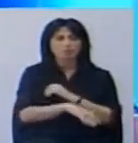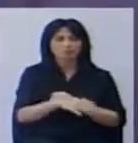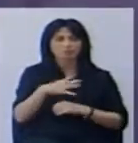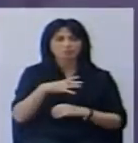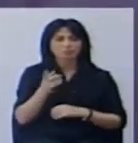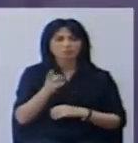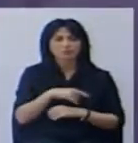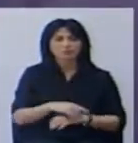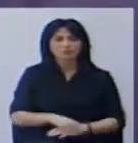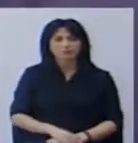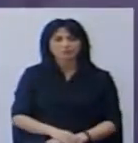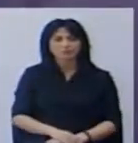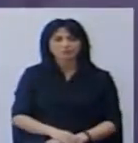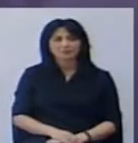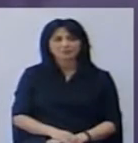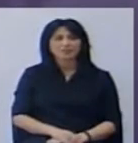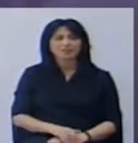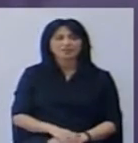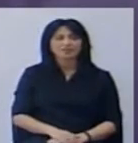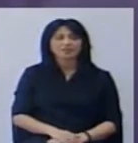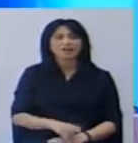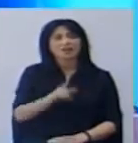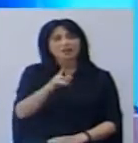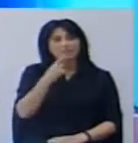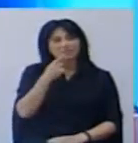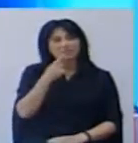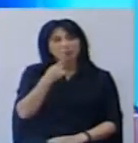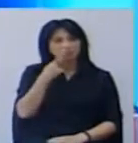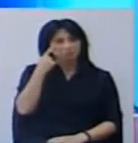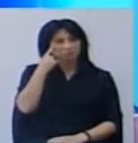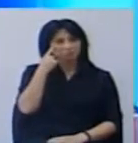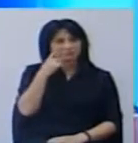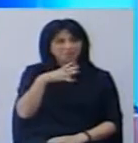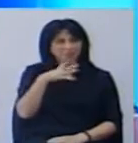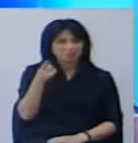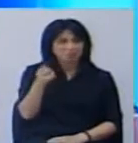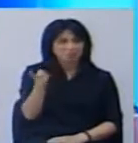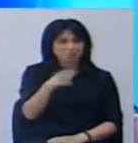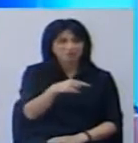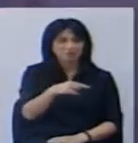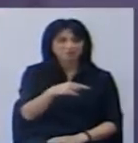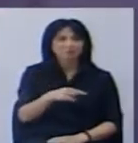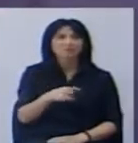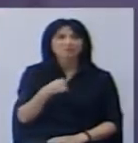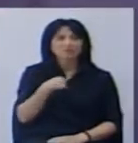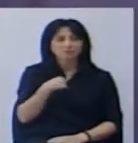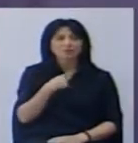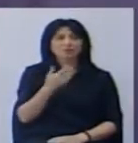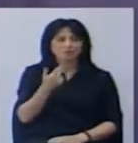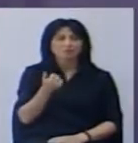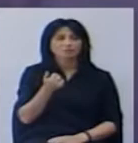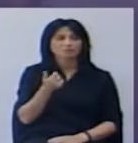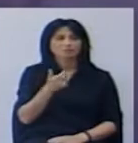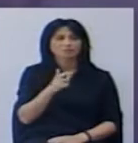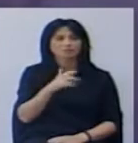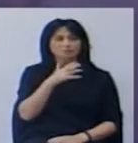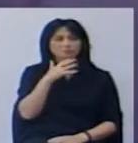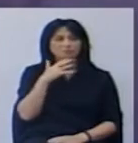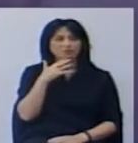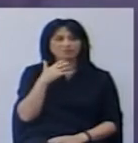მოდი მე ხა ვიცი, როგორც ქუთაისელი, თქვენ საუბრიდან გამომდინარე, მე ასე შთაბეჭდილება მრჩება ყოველ შემთხვევაში. ჩემი საუბრიდან გამომდინარე, დიახ, ძალიან